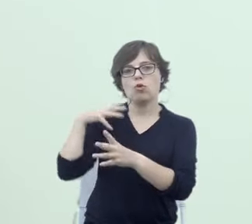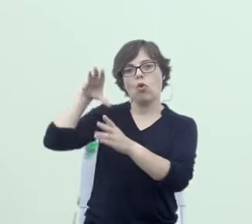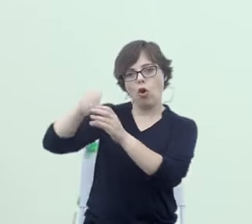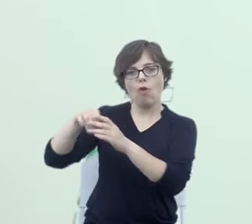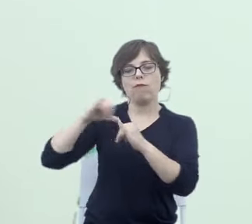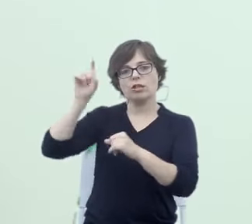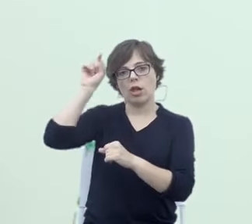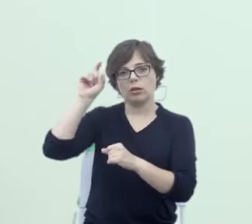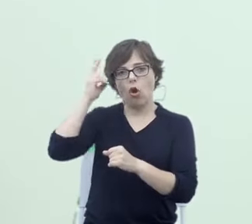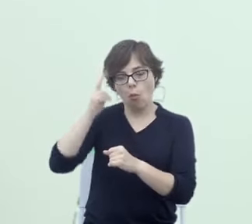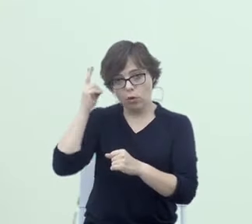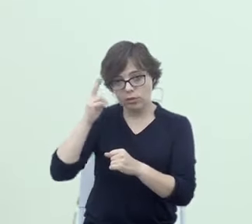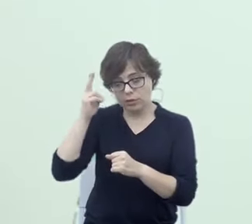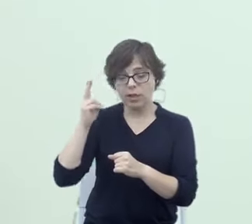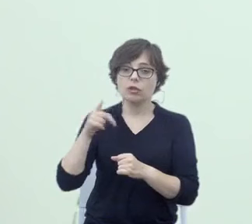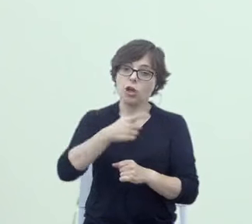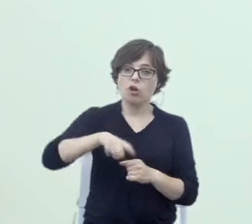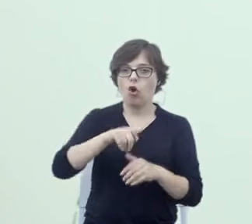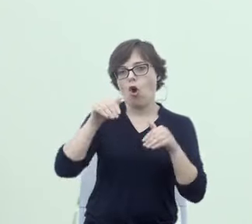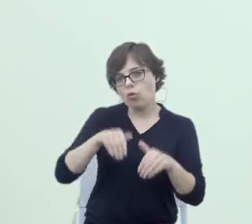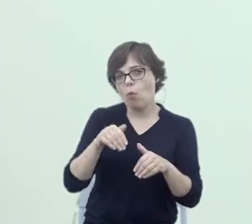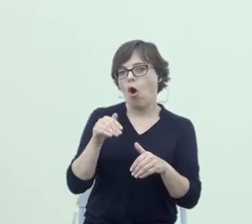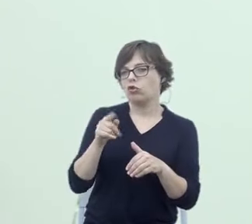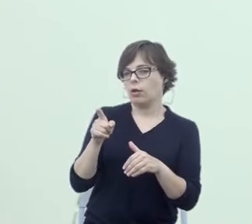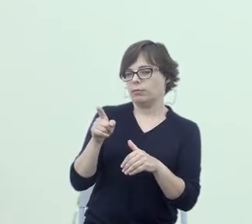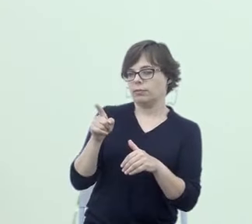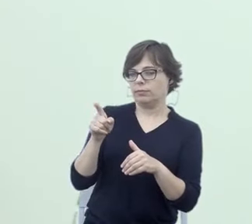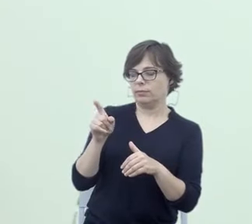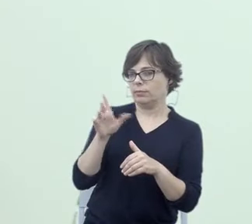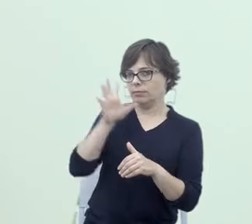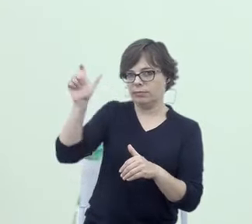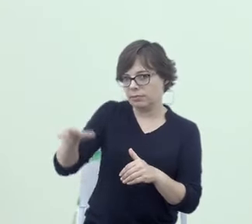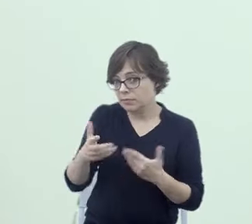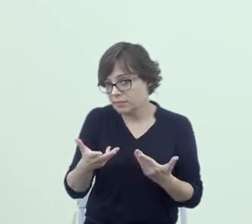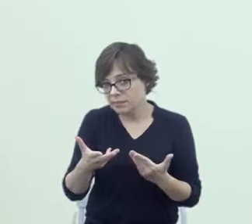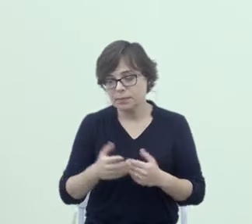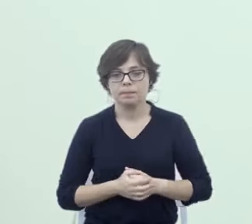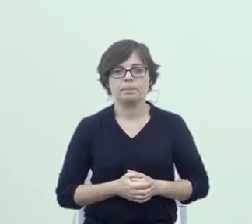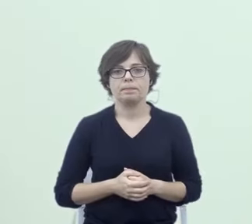władzy komunistycznej na danym obszarze? I też, czy też ta